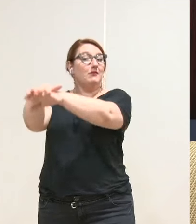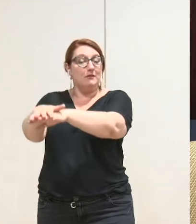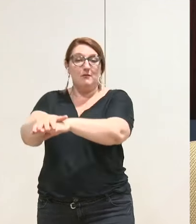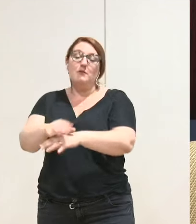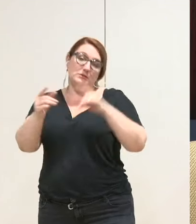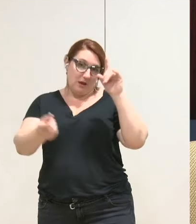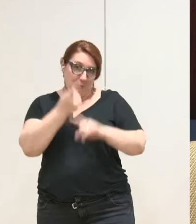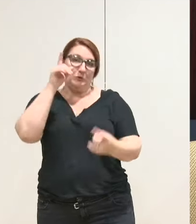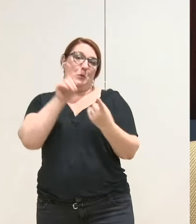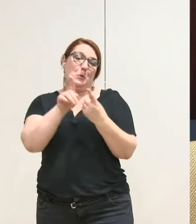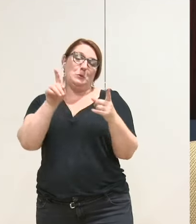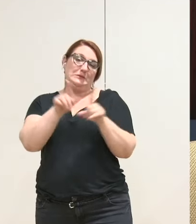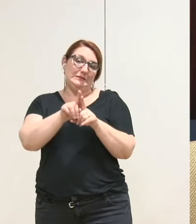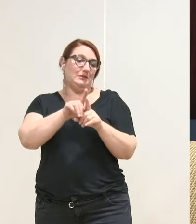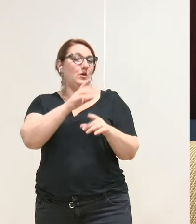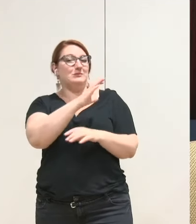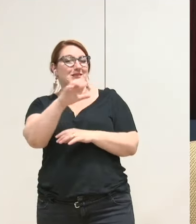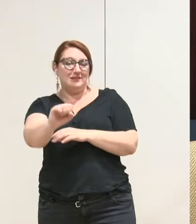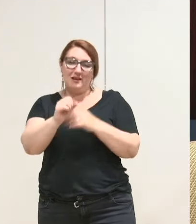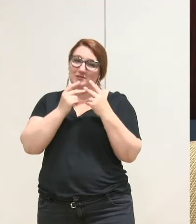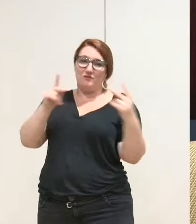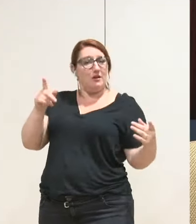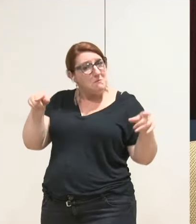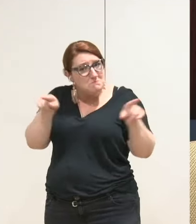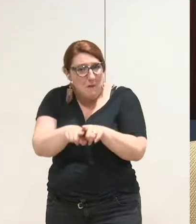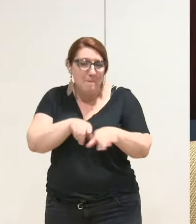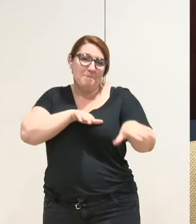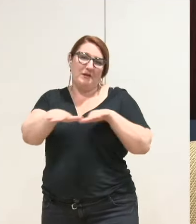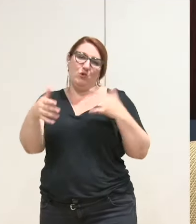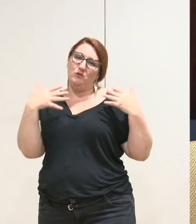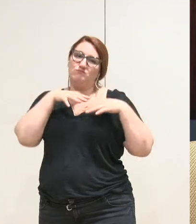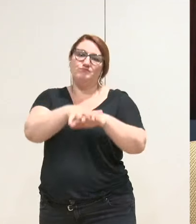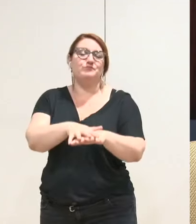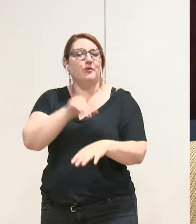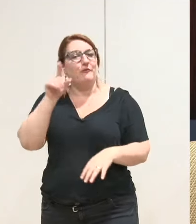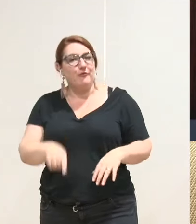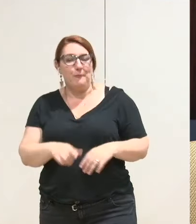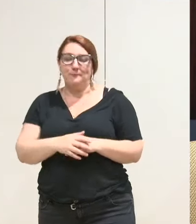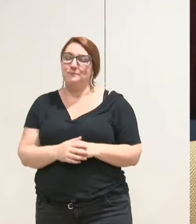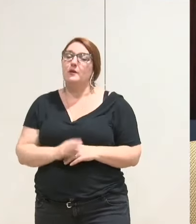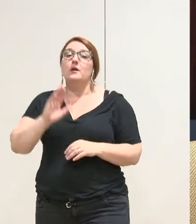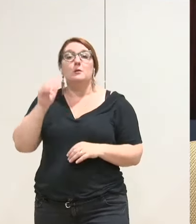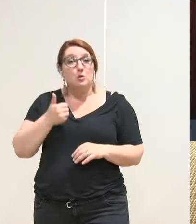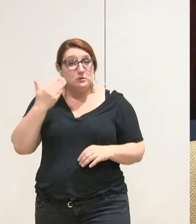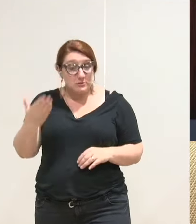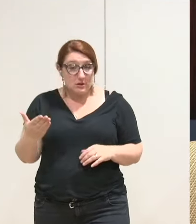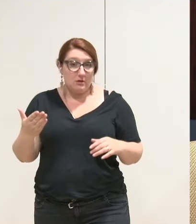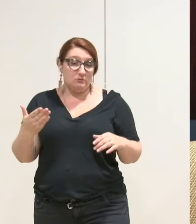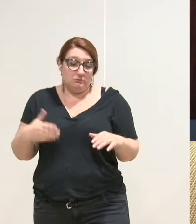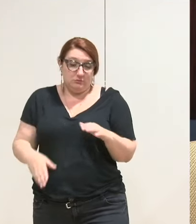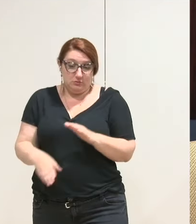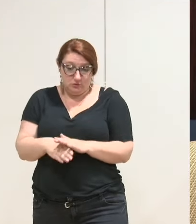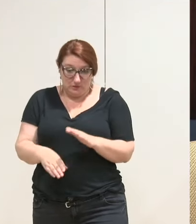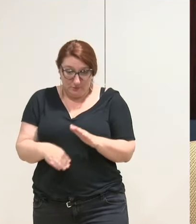ce sens-là entre la ville et le CCAS il s'agit donc dans un premier temps de mettre en œuvre